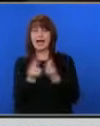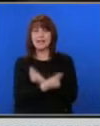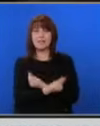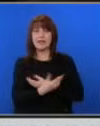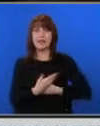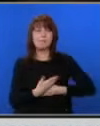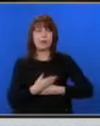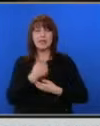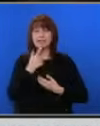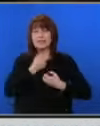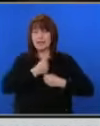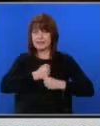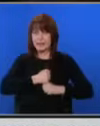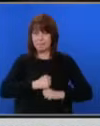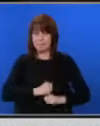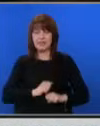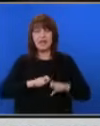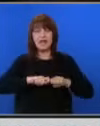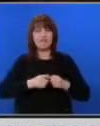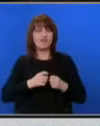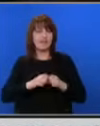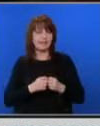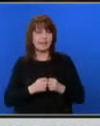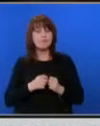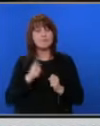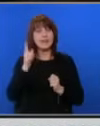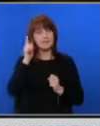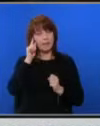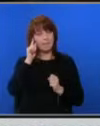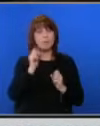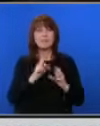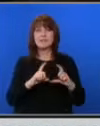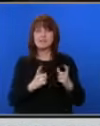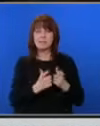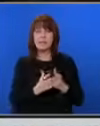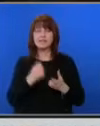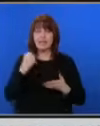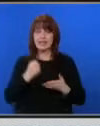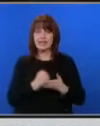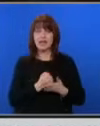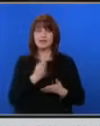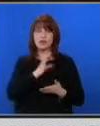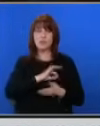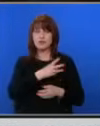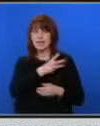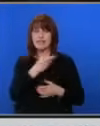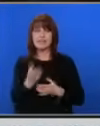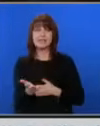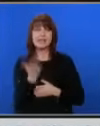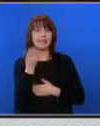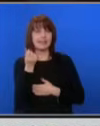за претърпени неимуществени вреди. Припомням, че семейството настояваше да получи от болницата 300 000